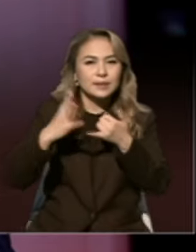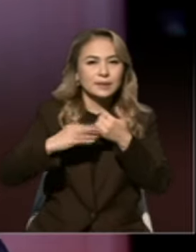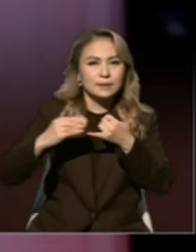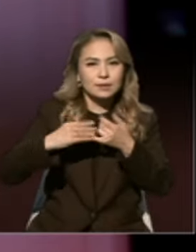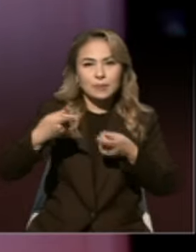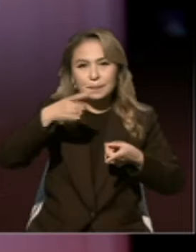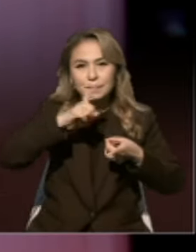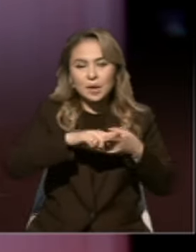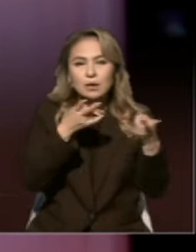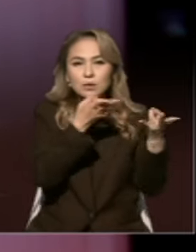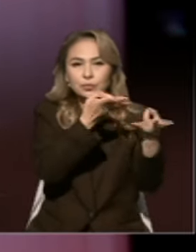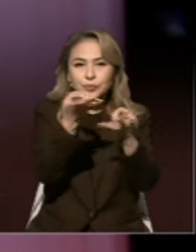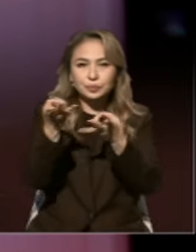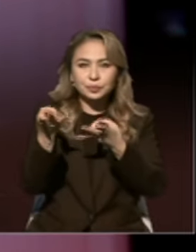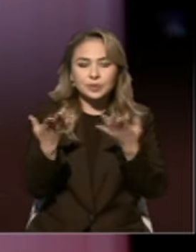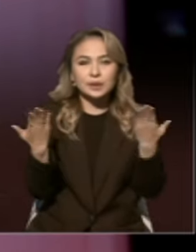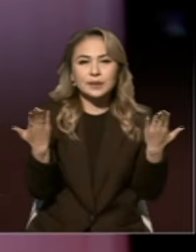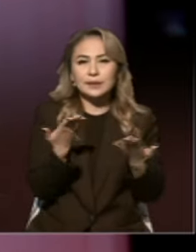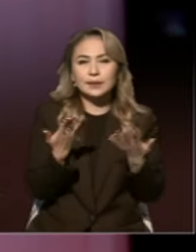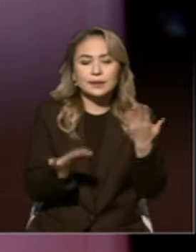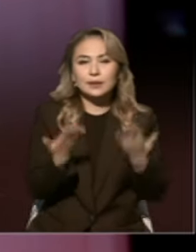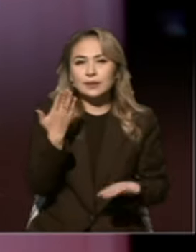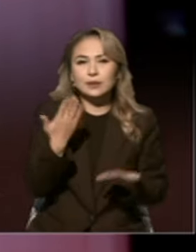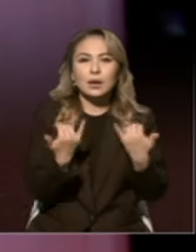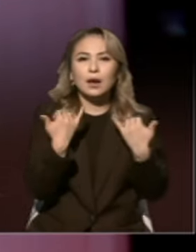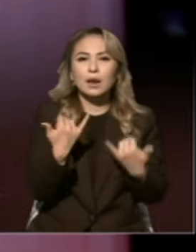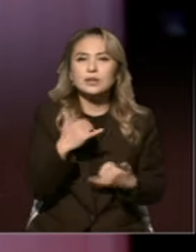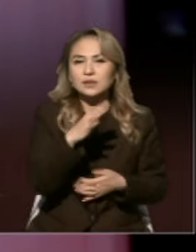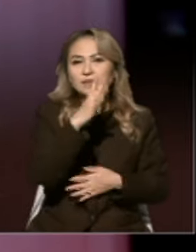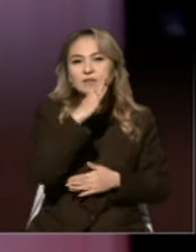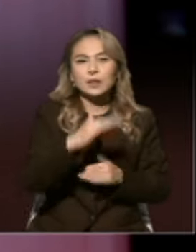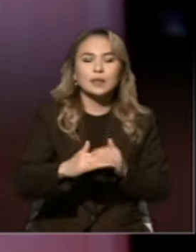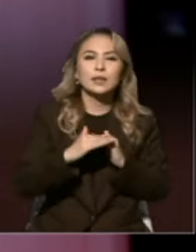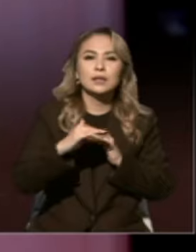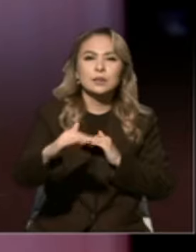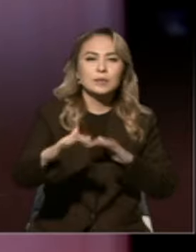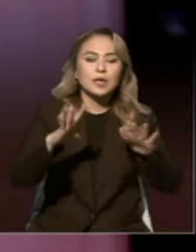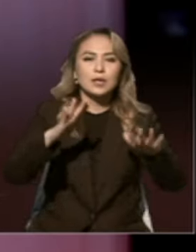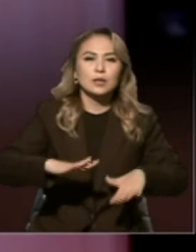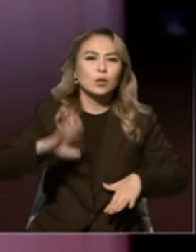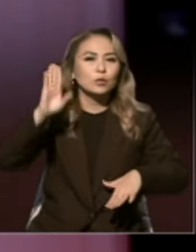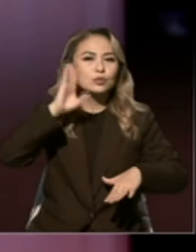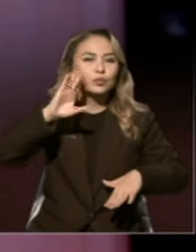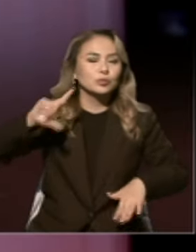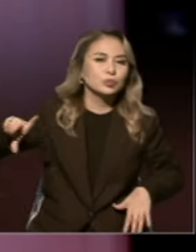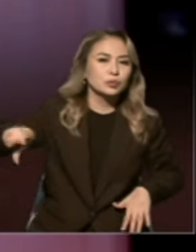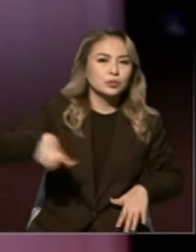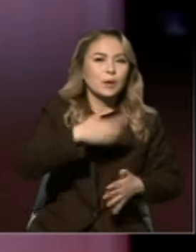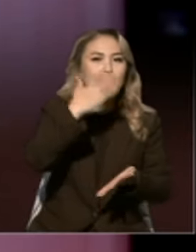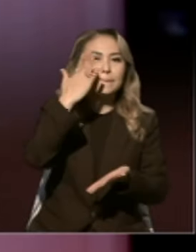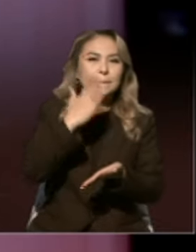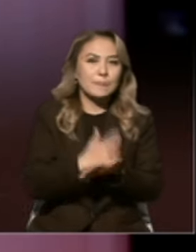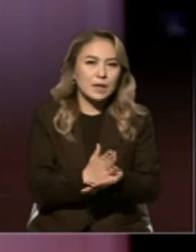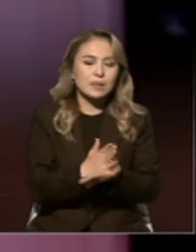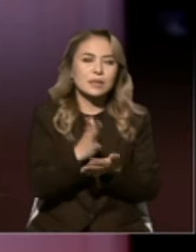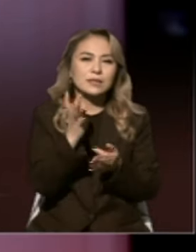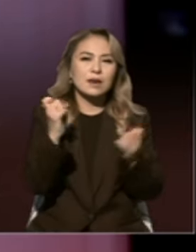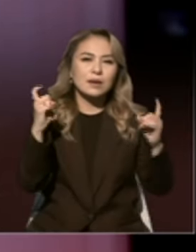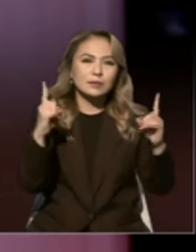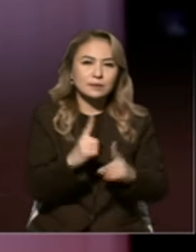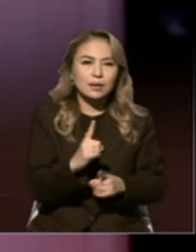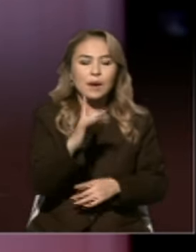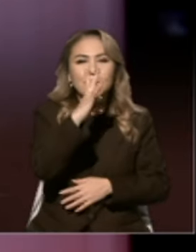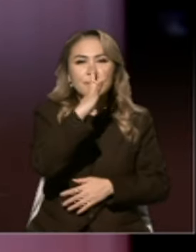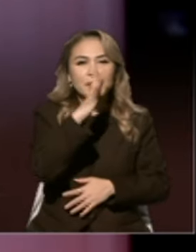байланысты. Қажет болса, қазір кезде қанша елді мекенде бөгет су қоймасы бар екенін қысқа мерзімде